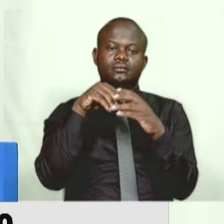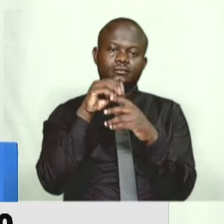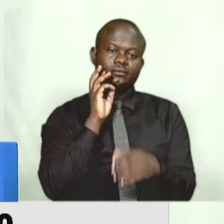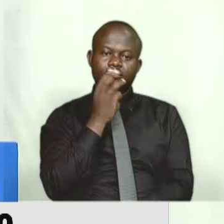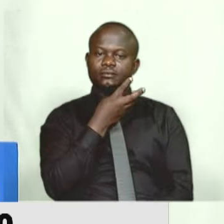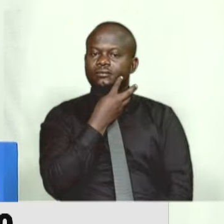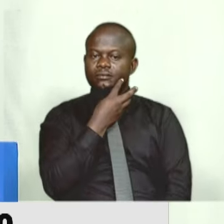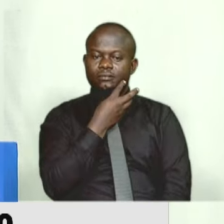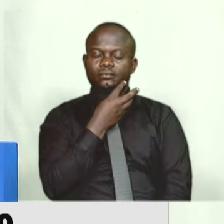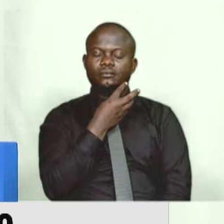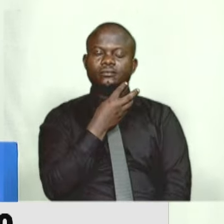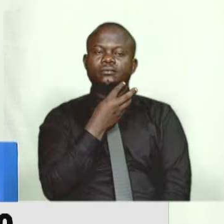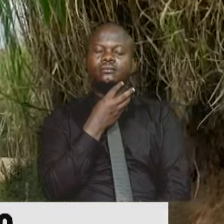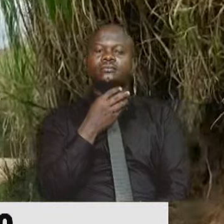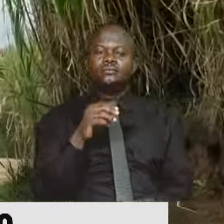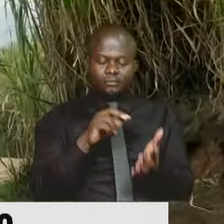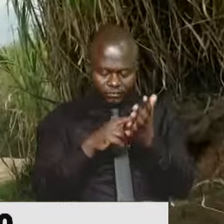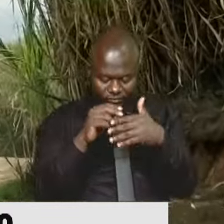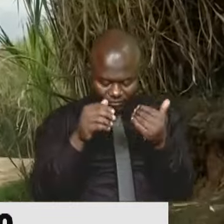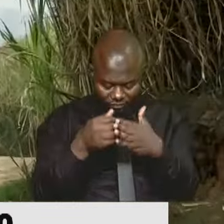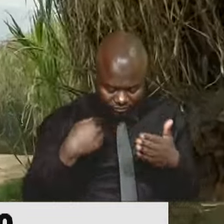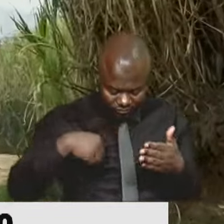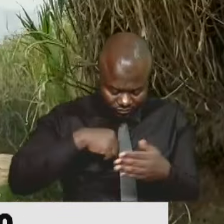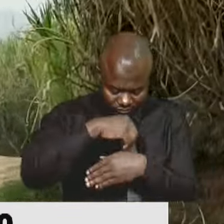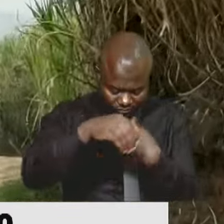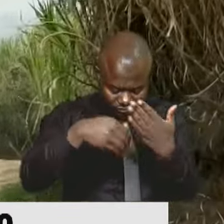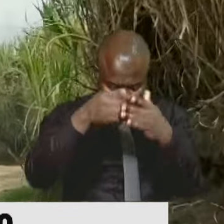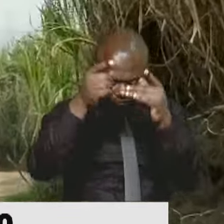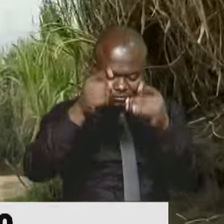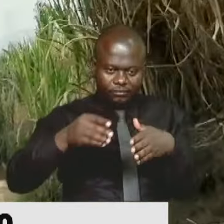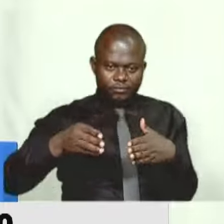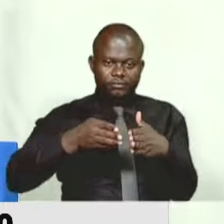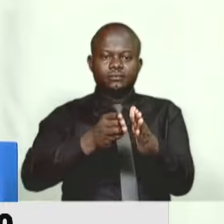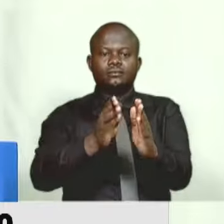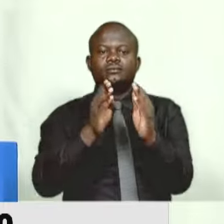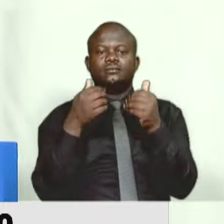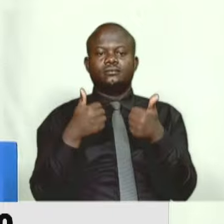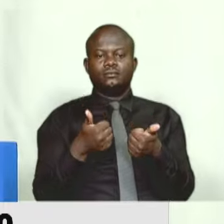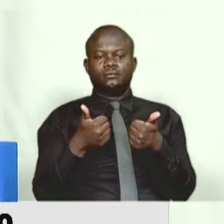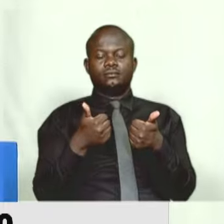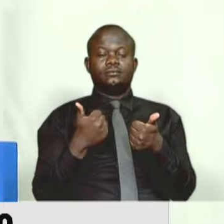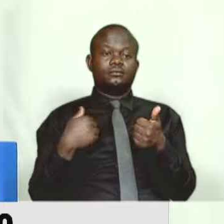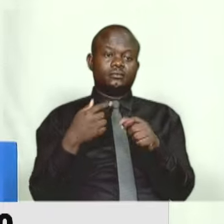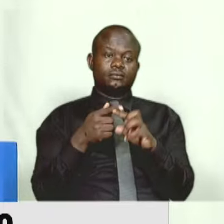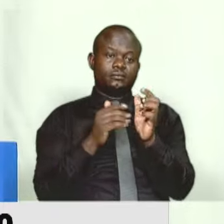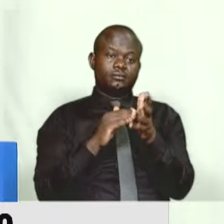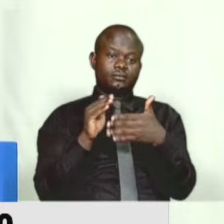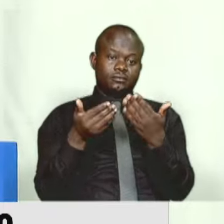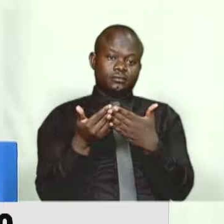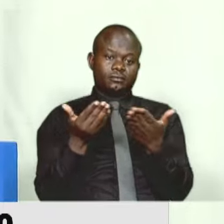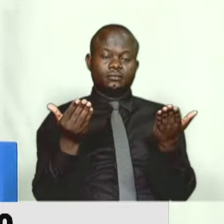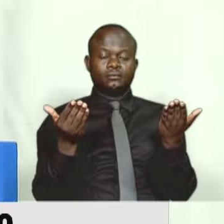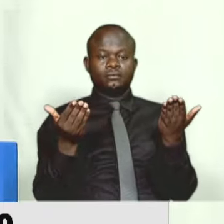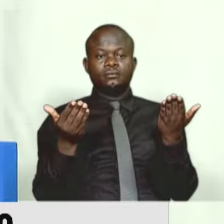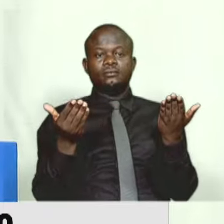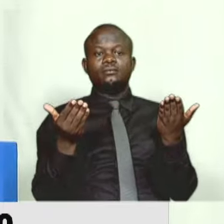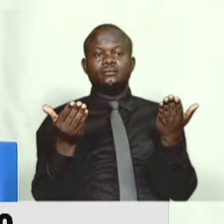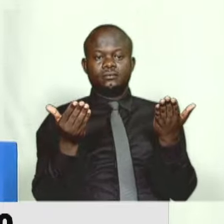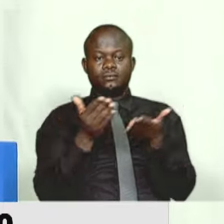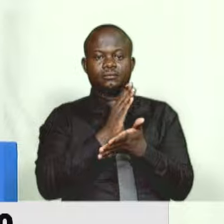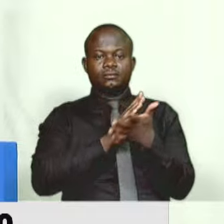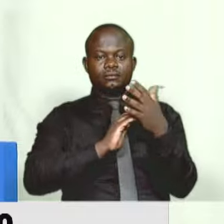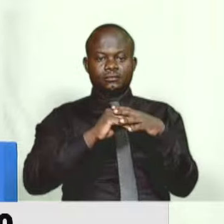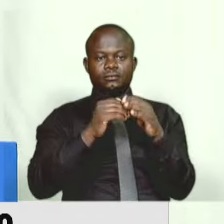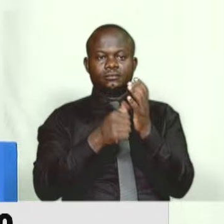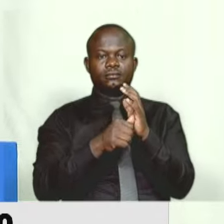amazi. Bivuze ngo rero dukeneye ko hari ahantu hagezwe umuhanda wa kaburimbo, birimo rero nabyo bimwe mu bibazo